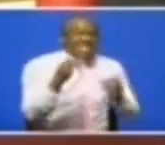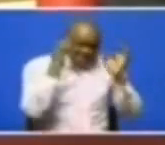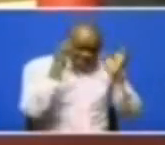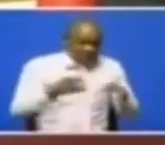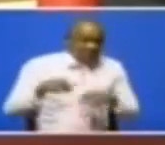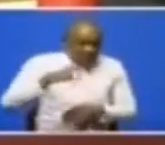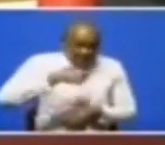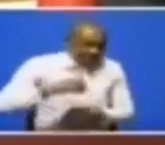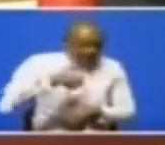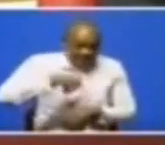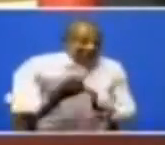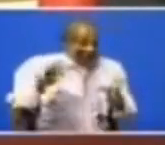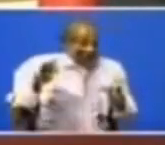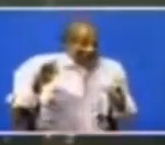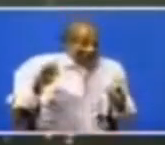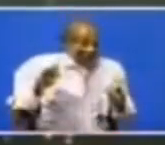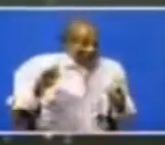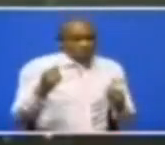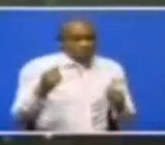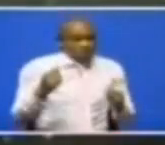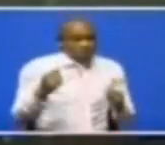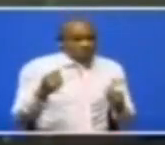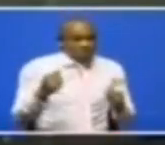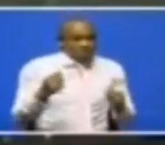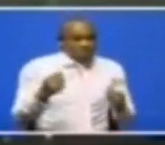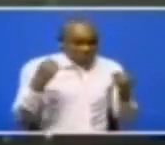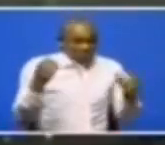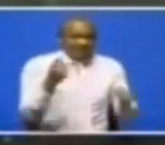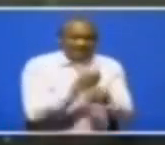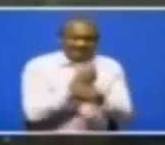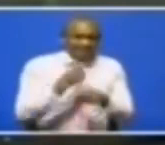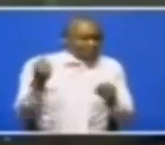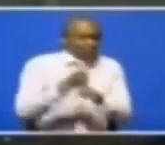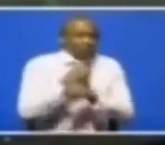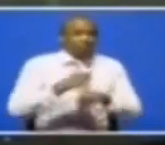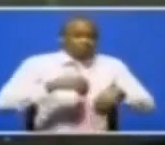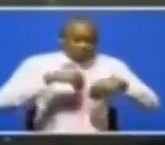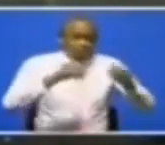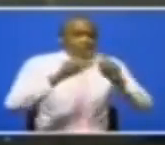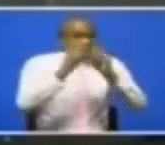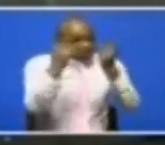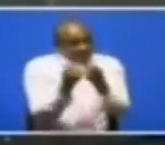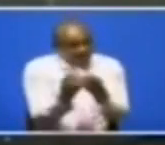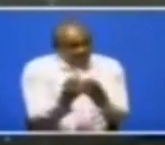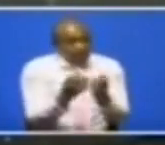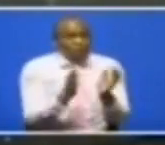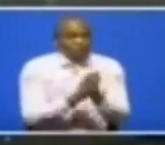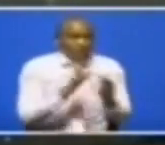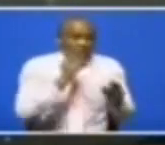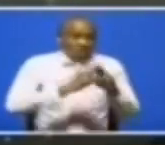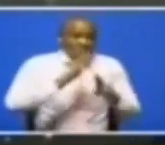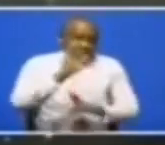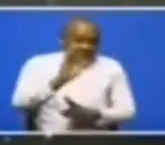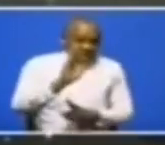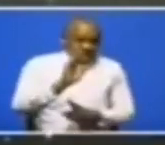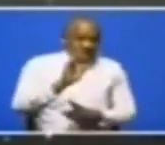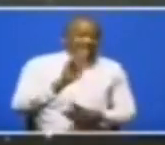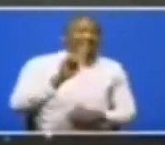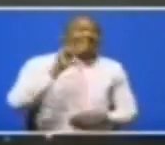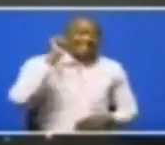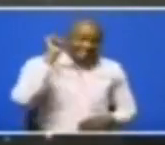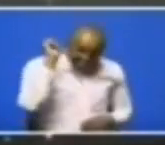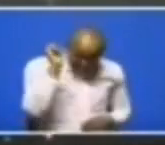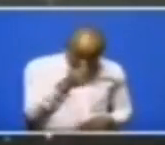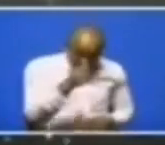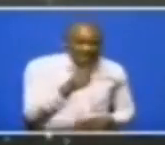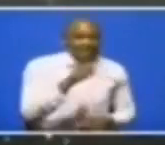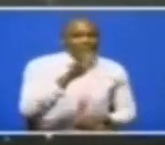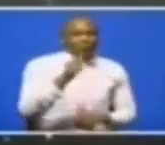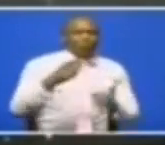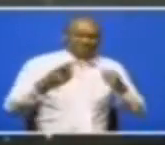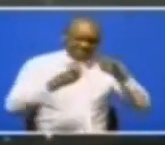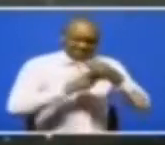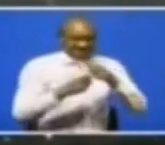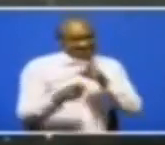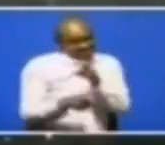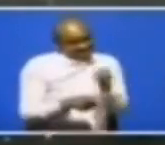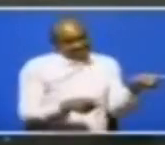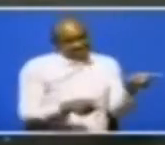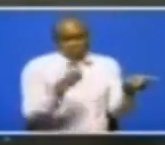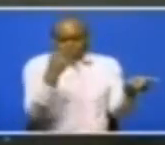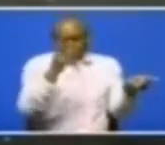tusipozingatia mrengo, tuseme ukabila au majina, dawa ya Kenya iko kati ya hawa